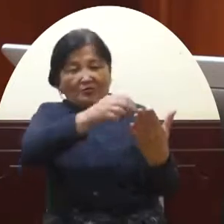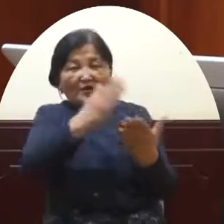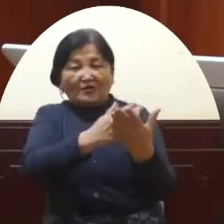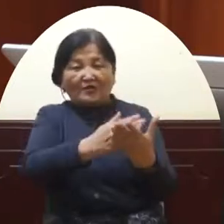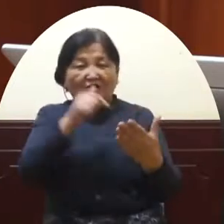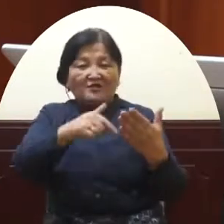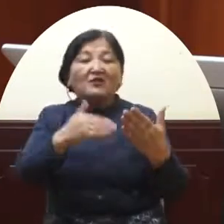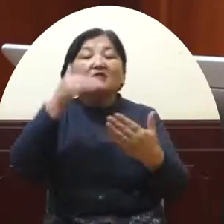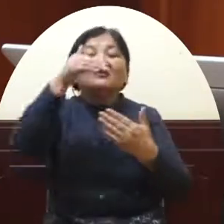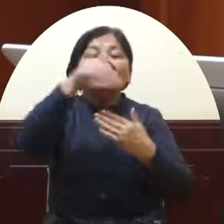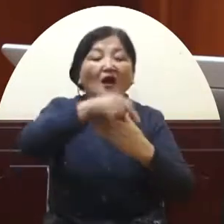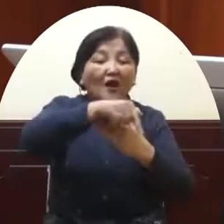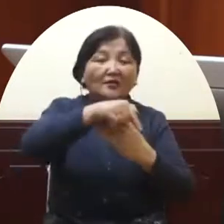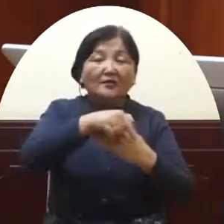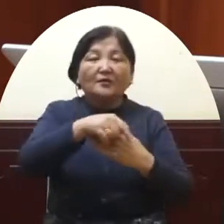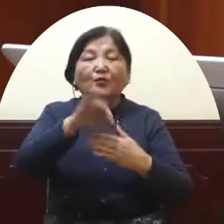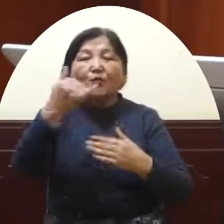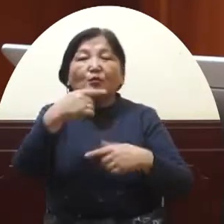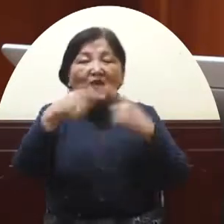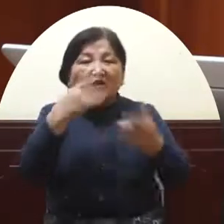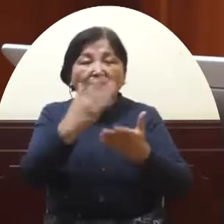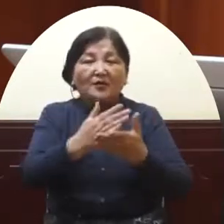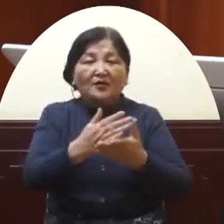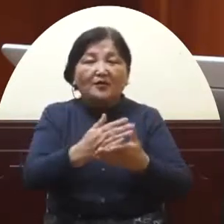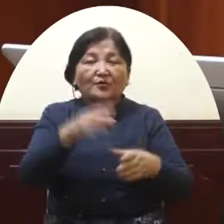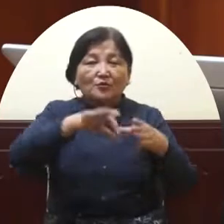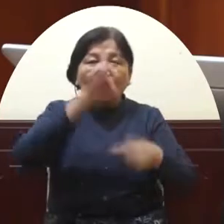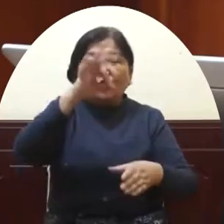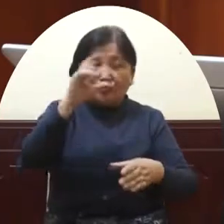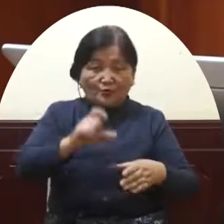асуудал яригдж байгаа юм нь сонгогчийн санал нууц байх.